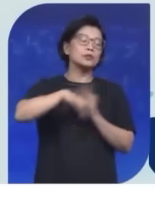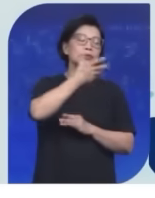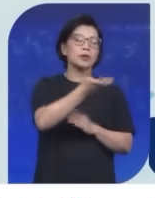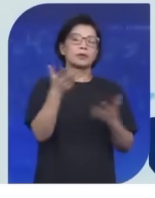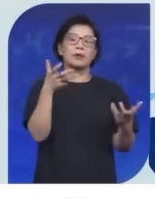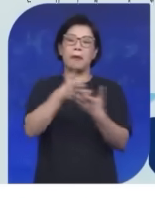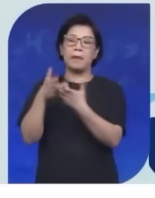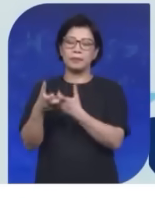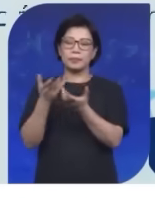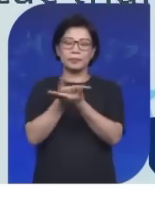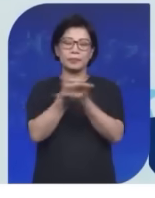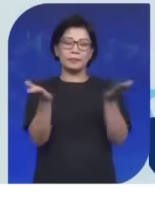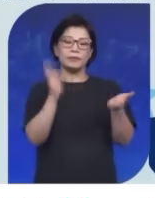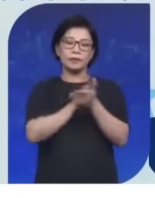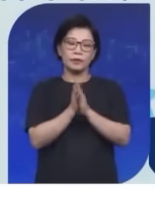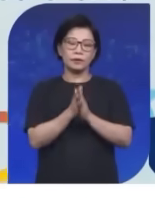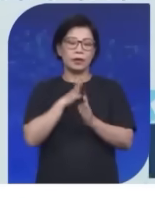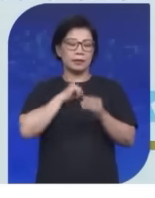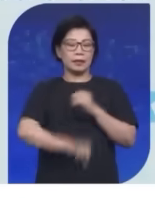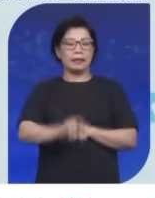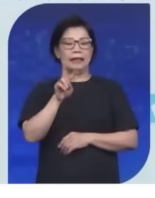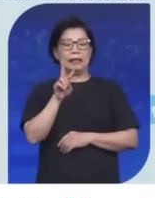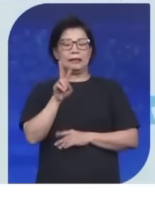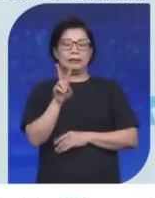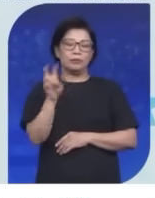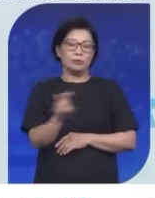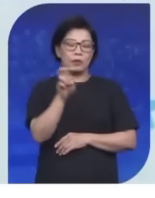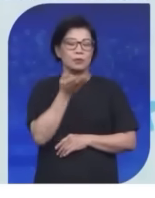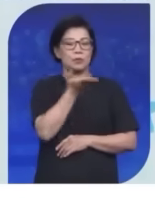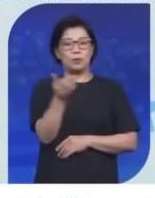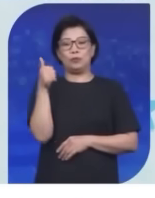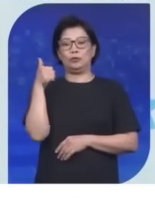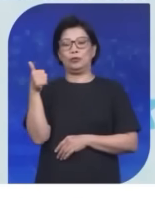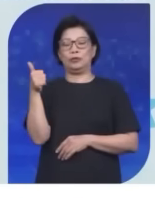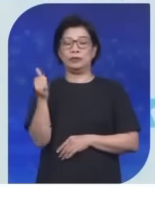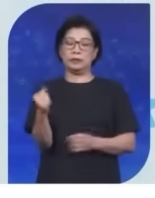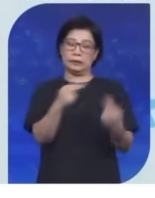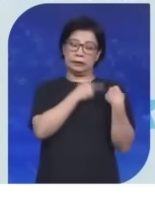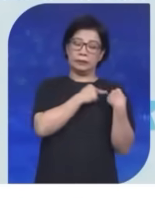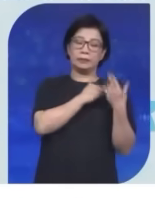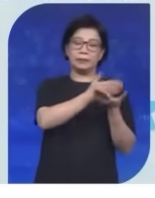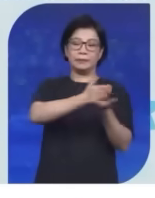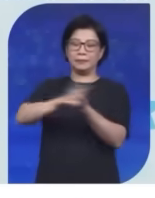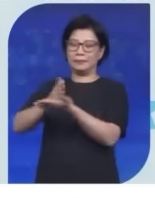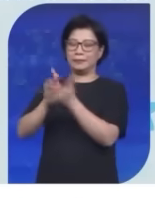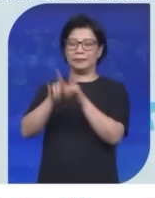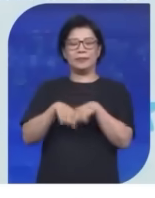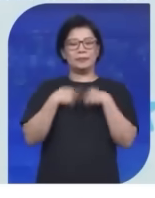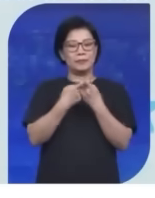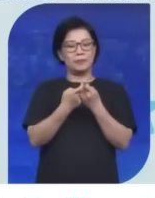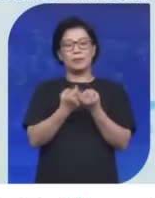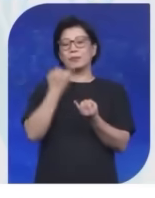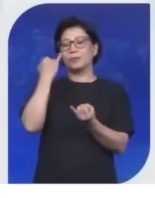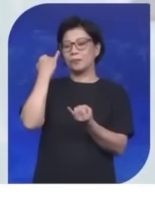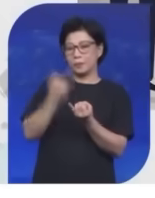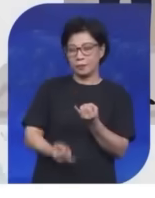hợp, tạo điều kiện cho các cặp vợ chồng sinh đủ 2 con, chăm sóc và nuôi dưỡng con tốt, chia sẻ trách nhiệm giữa các thành viên trong gia đình. Và cuối cùng